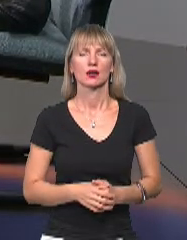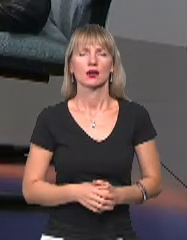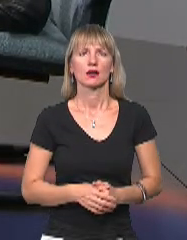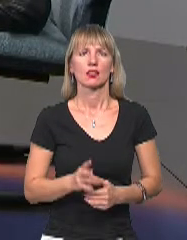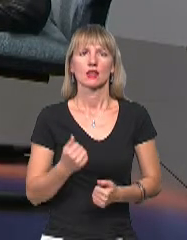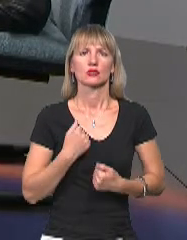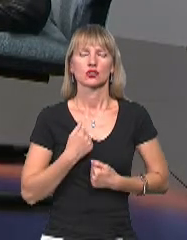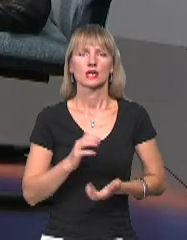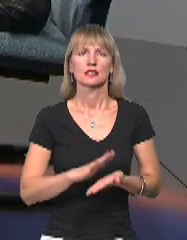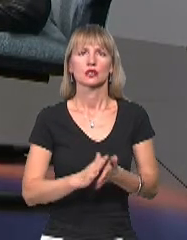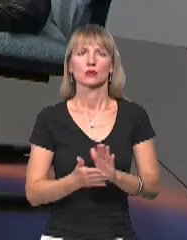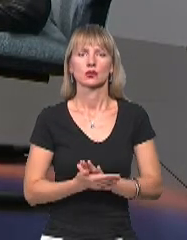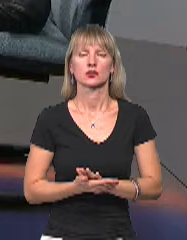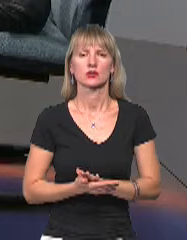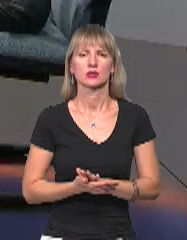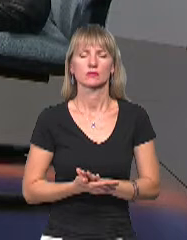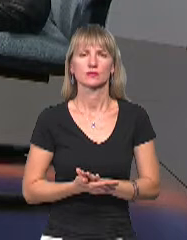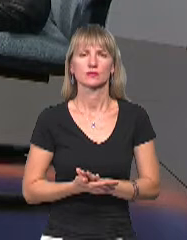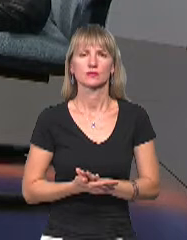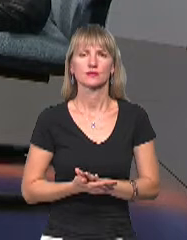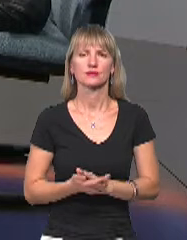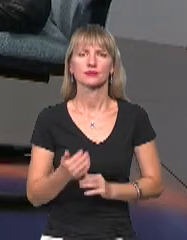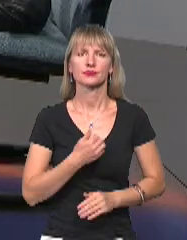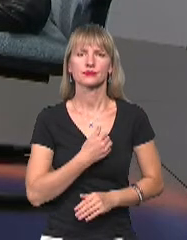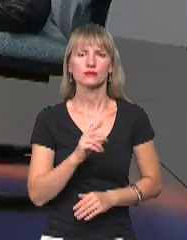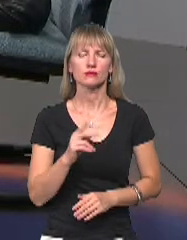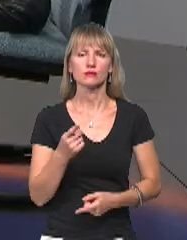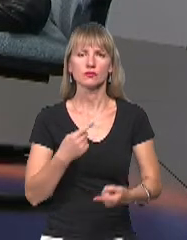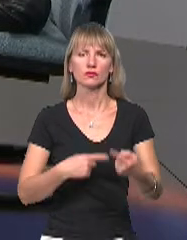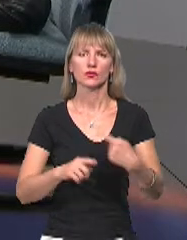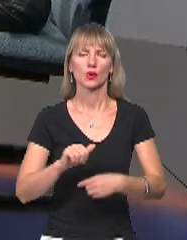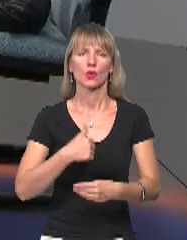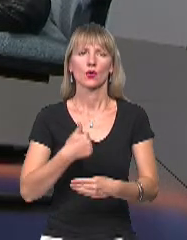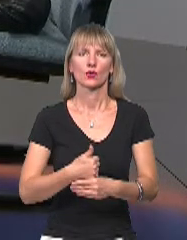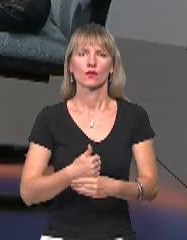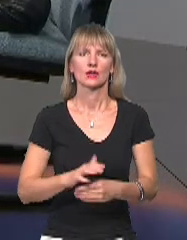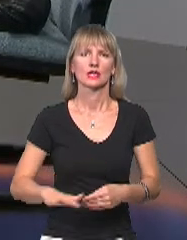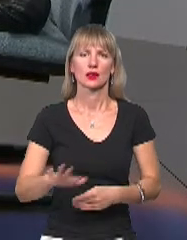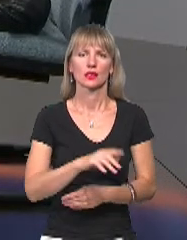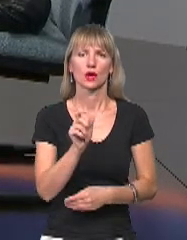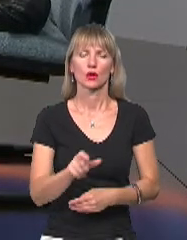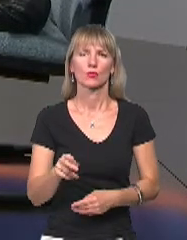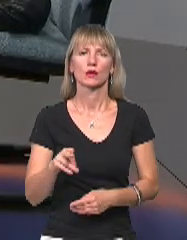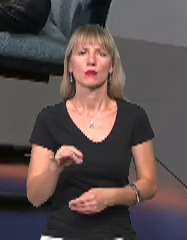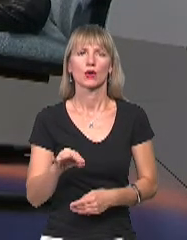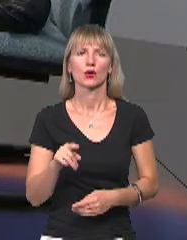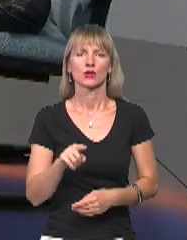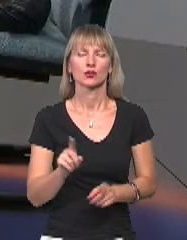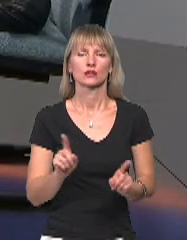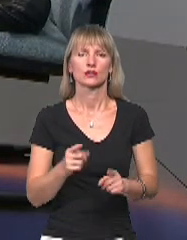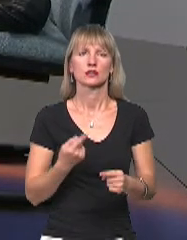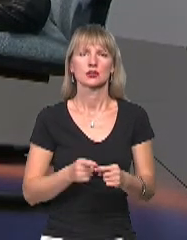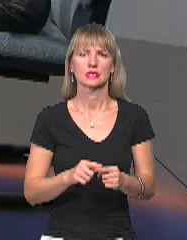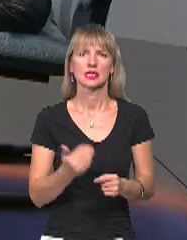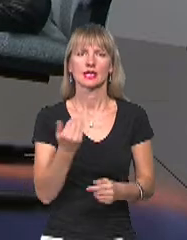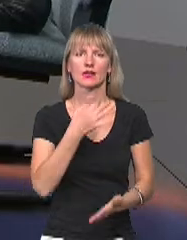285. І, на жаль, ситуація... Хотілося, щоб звернули голови територіальних громад про те, що... Це